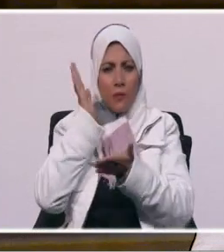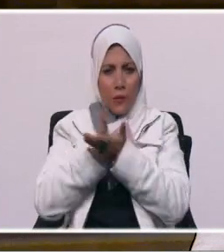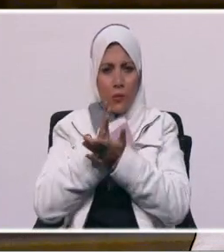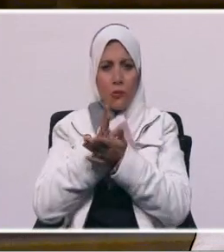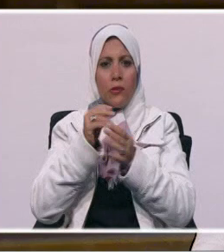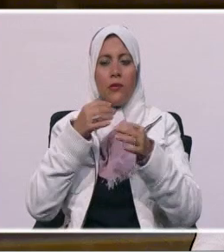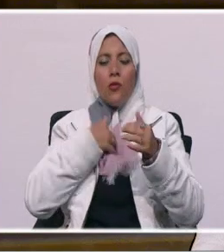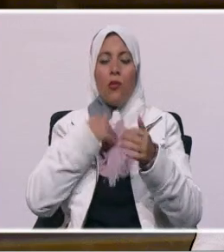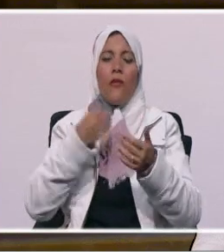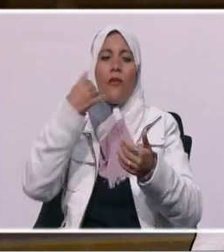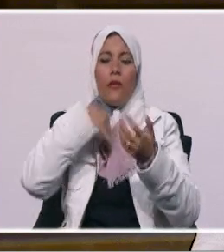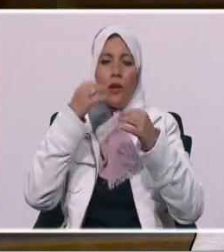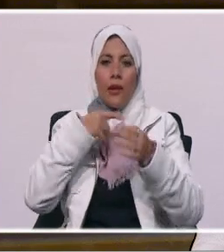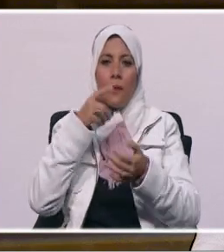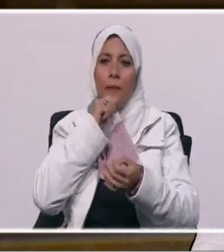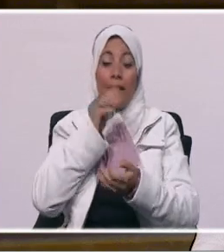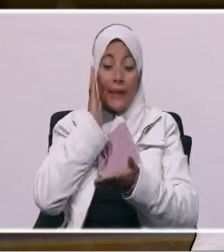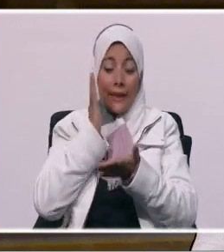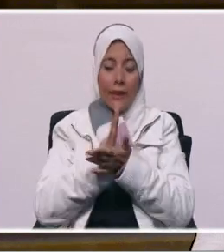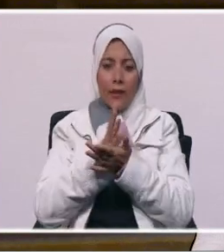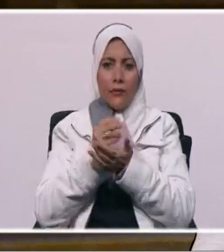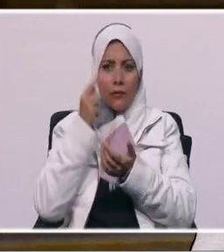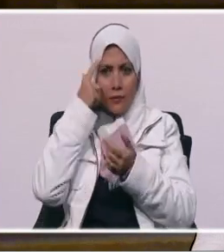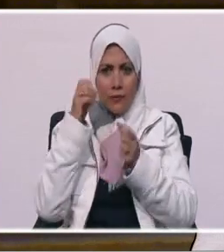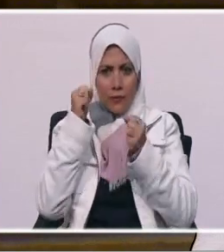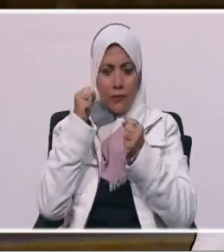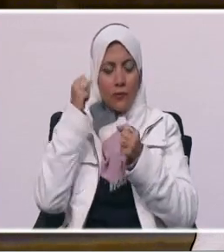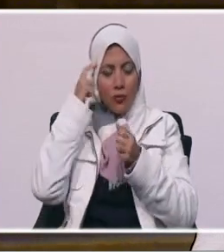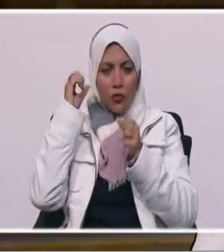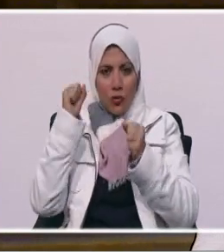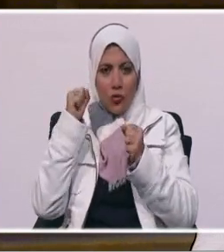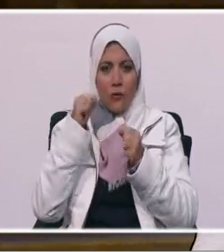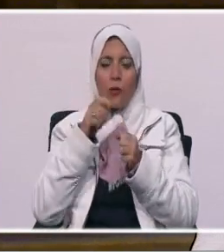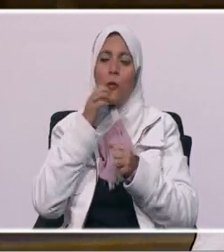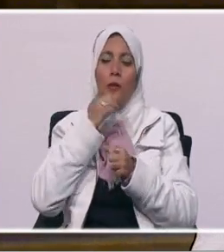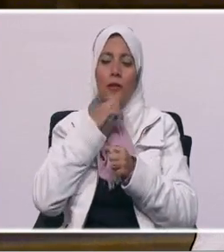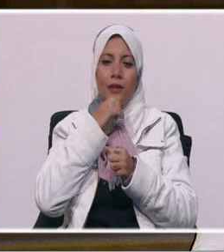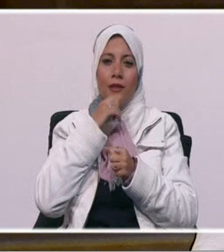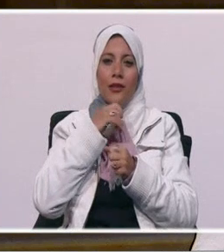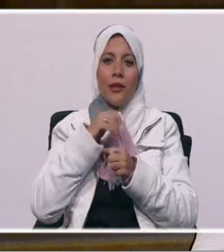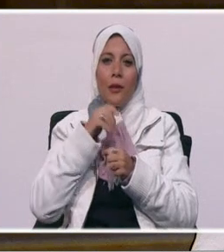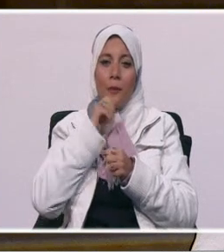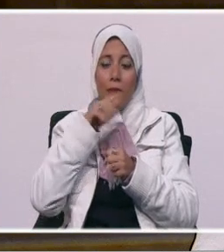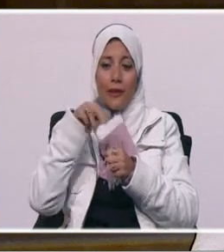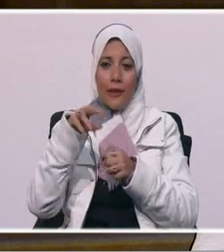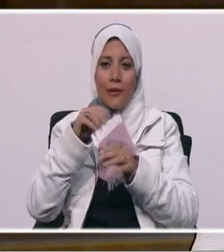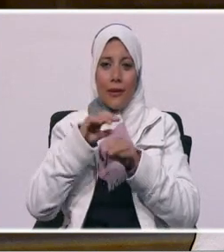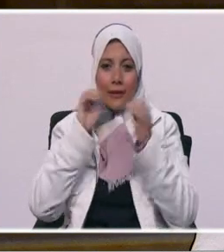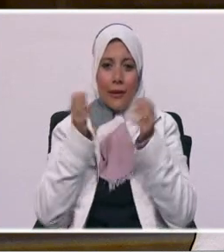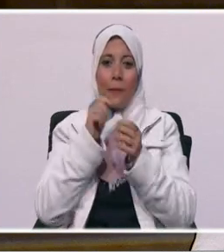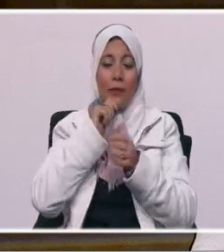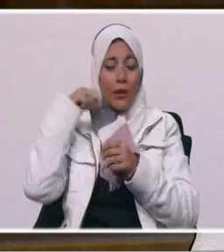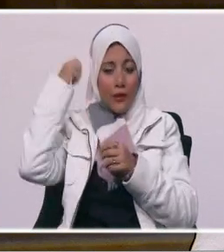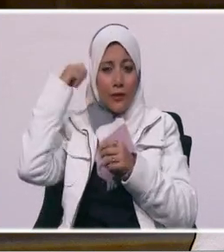حياتها. جاده وحاده، عنيده وبسيطه، ايقاعها سريع،